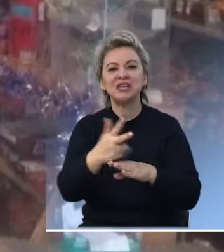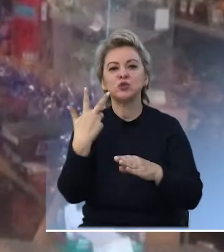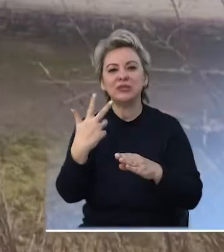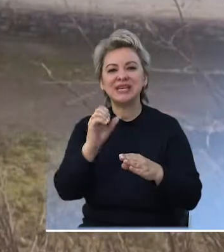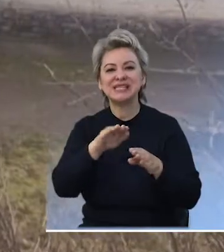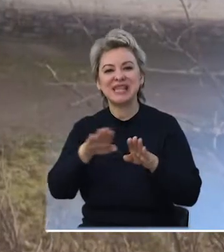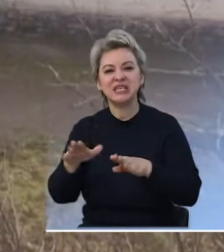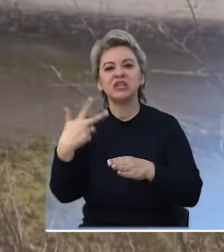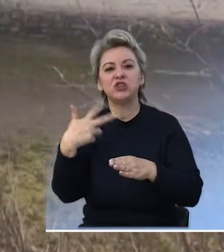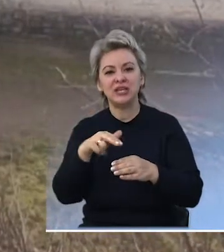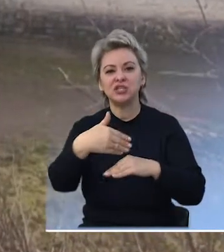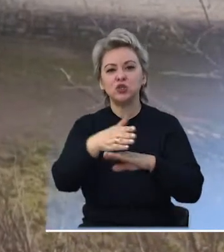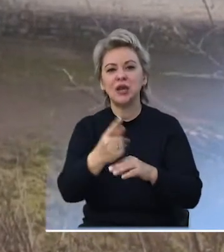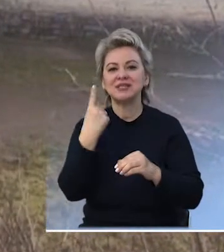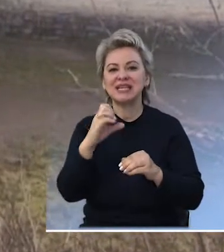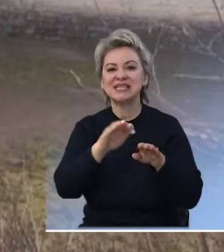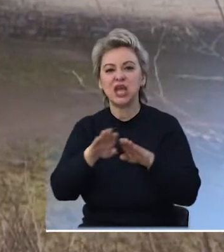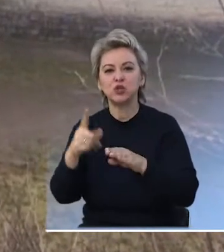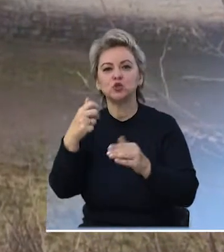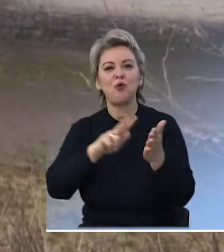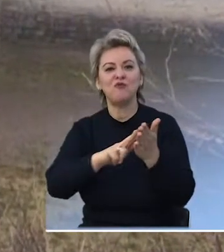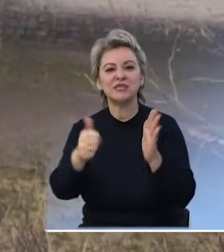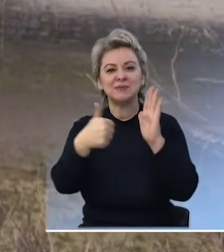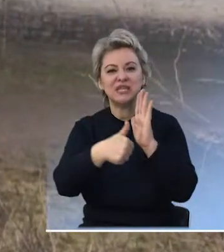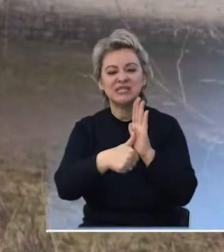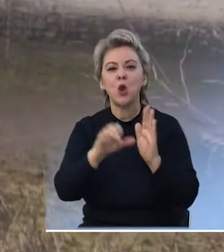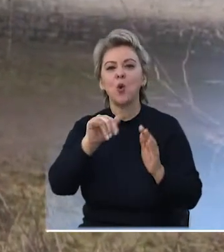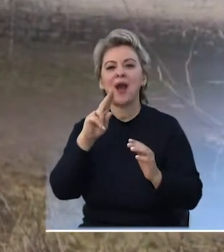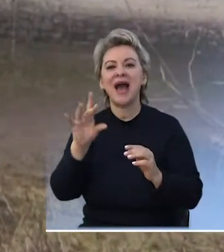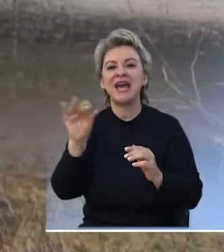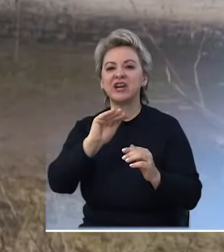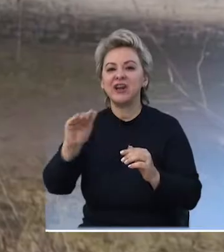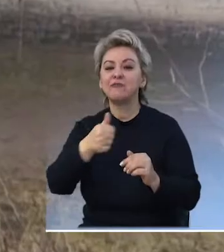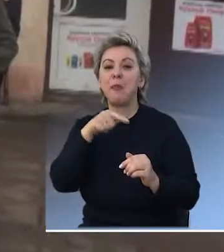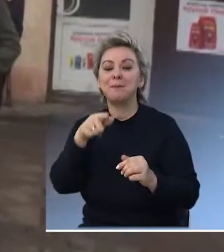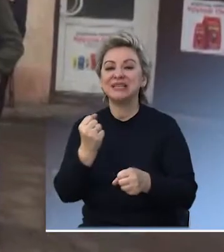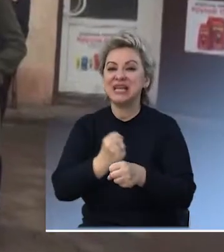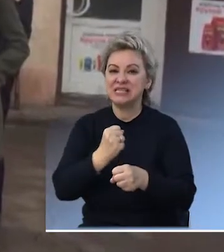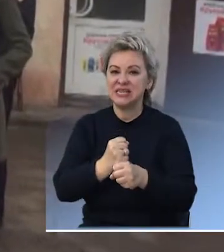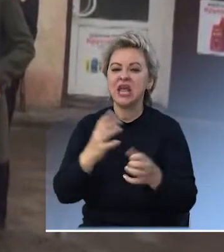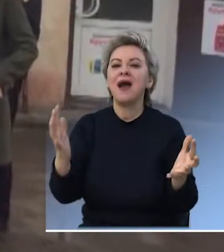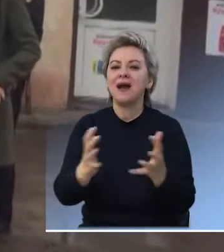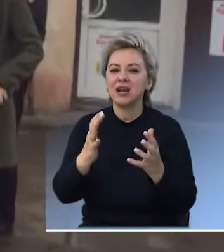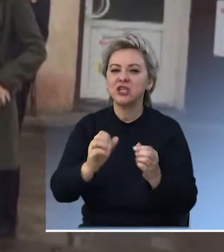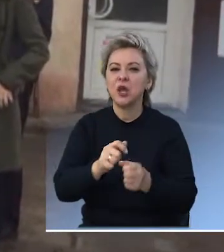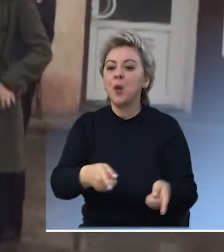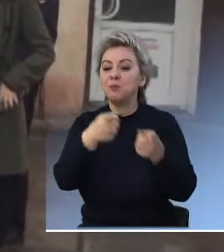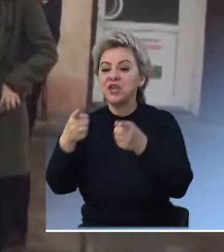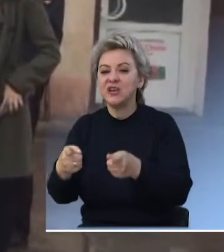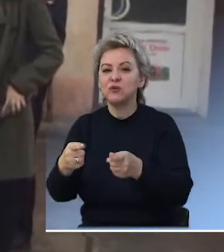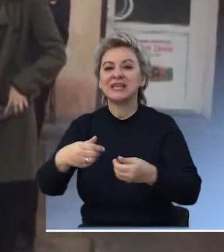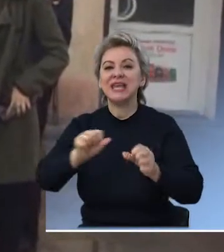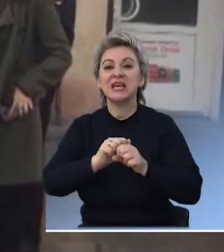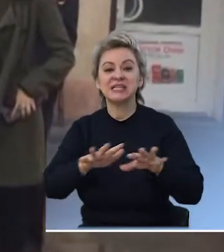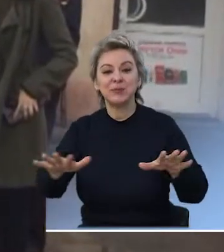предусмотренного частью 3 статьи 30 и частью 1 статьи 186 УК РФ «Попытка изготовления, хранения,